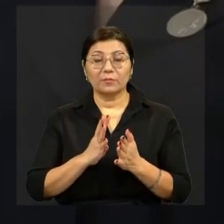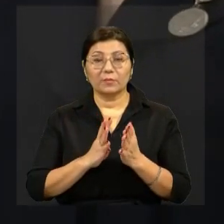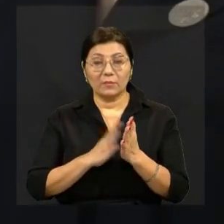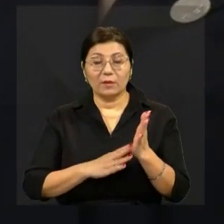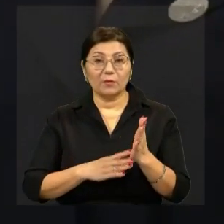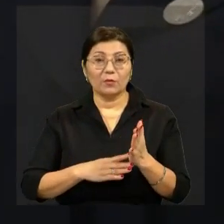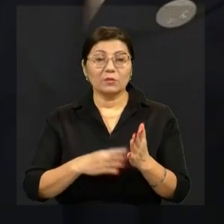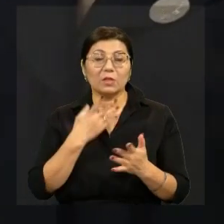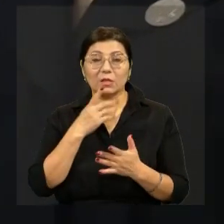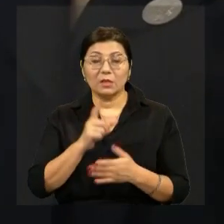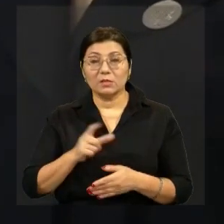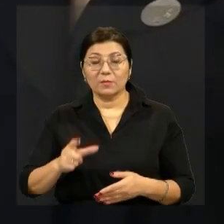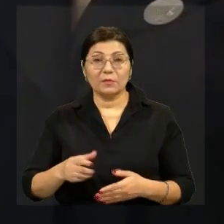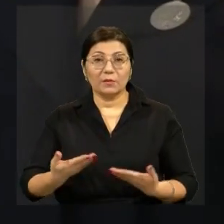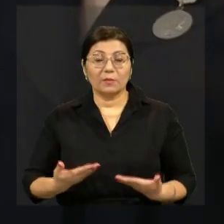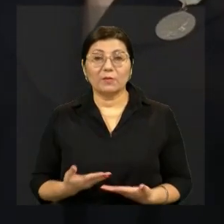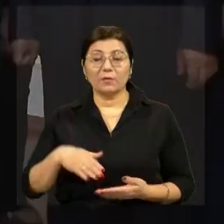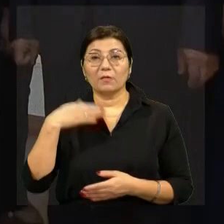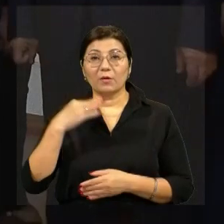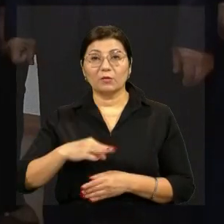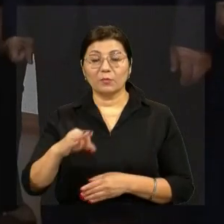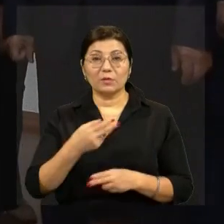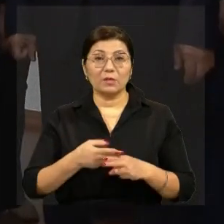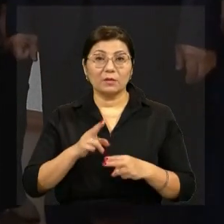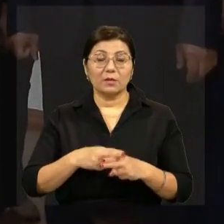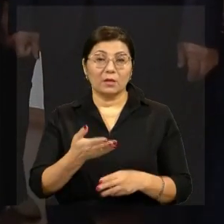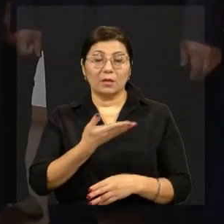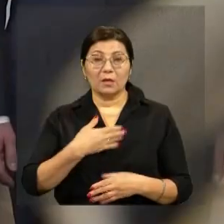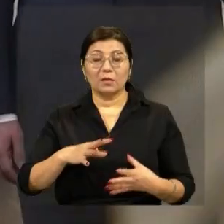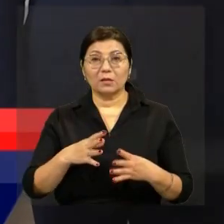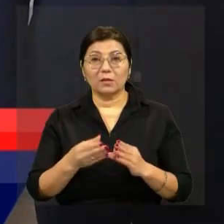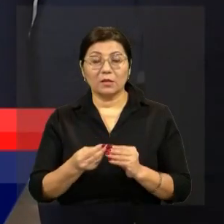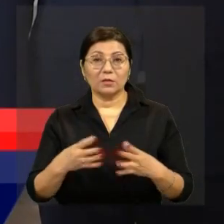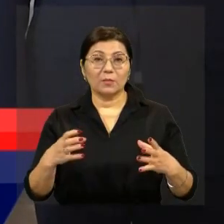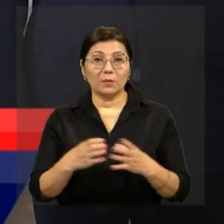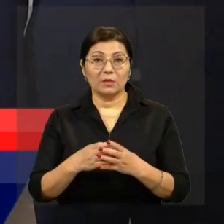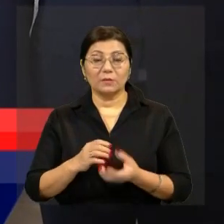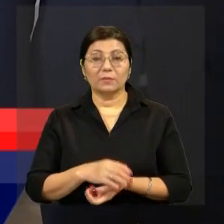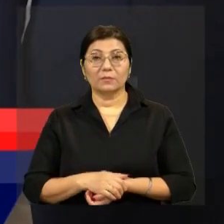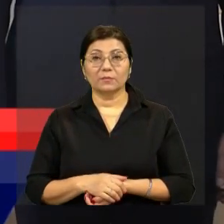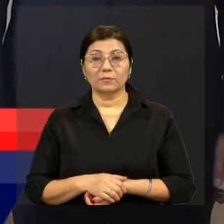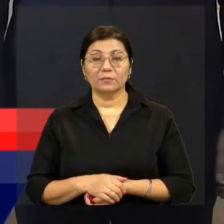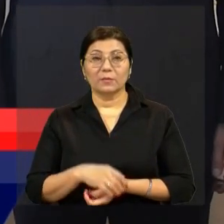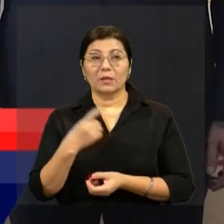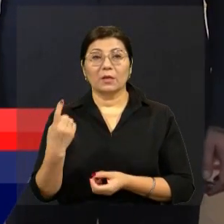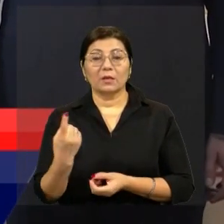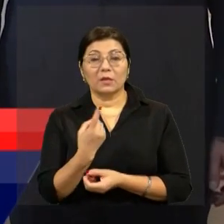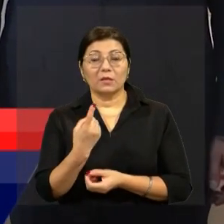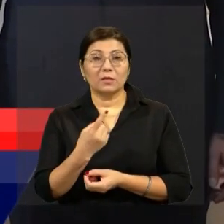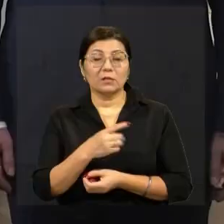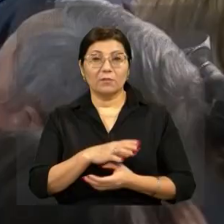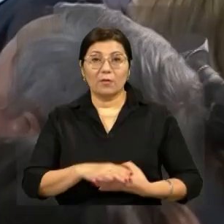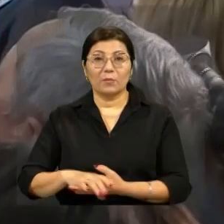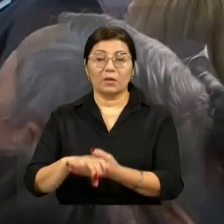национальностей проживают в нашем регионе. Это наш общий генофонд. Действительно, единство в многообразии –